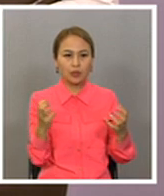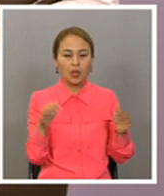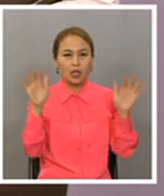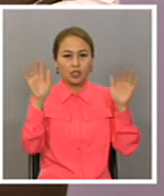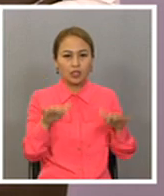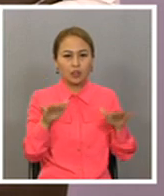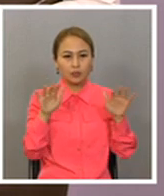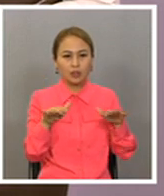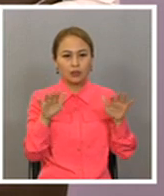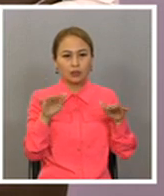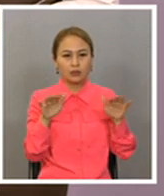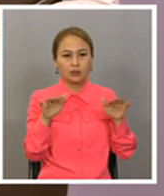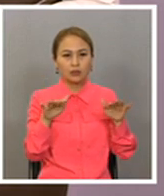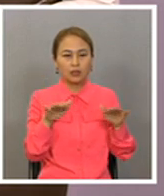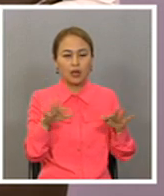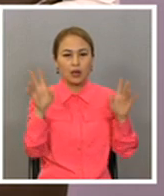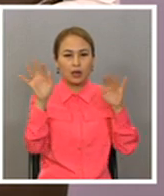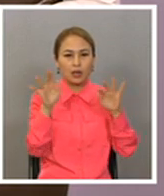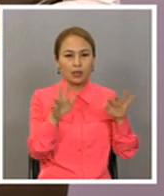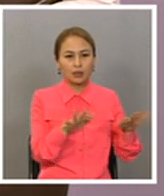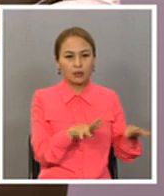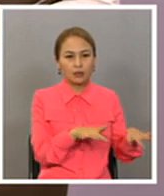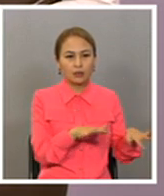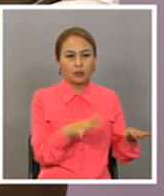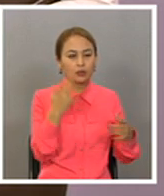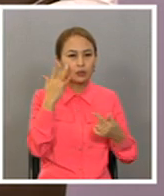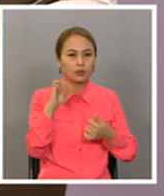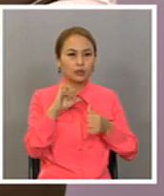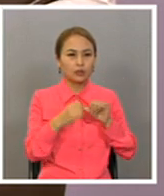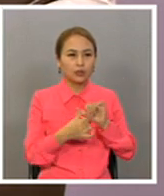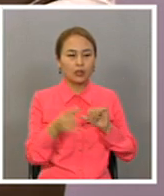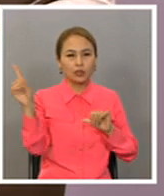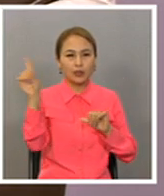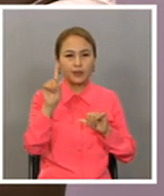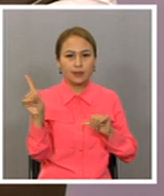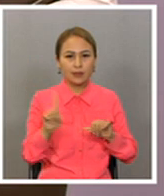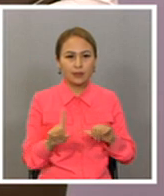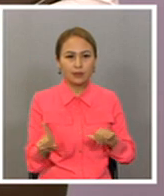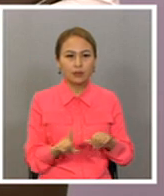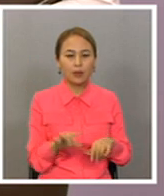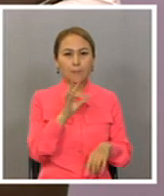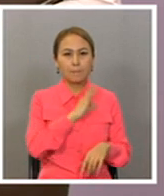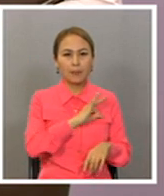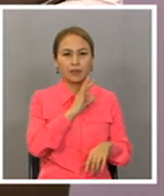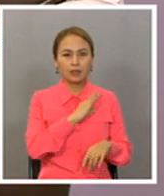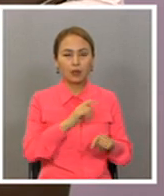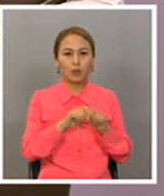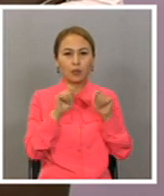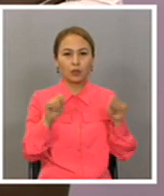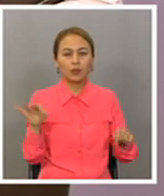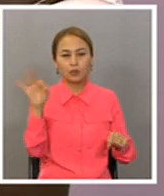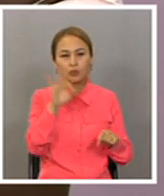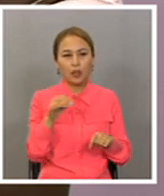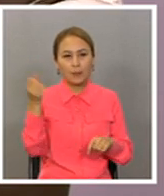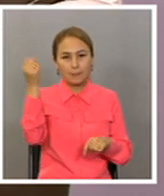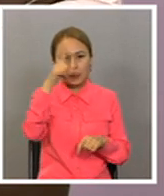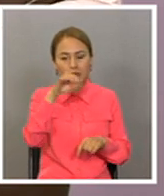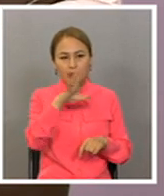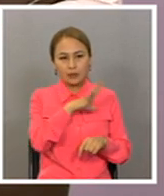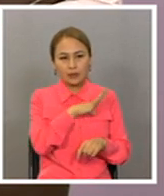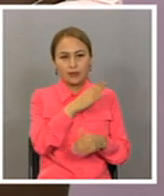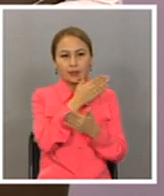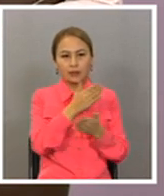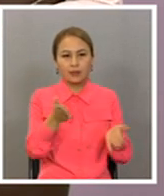jañbırdıñ, kardıñ jäne nayzağaydıñ payda boluı turalı bildik. Endi